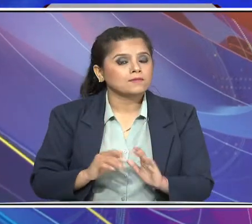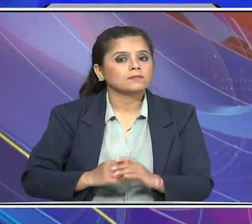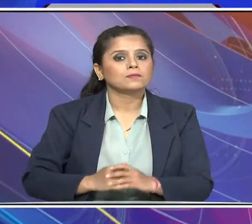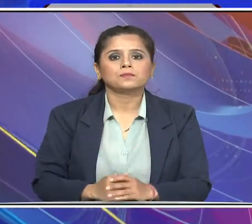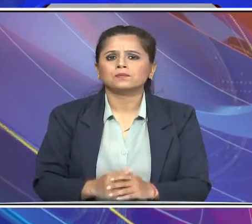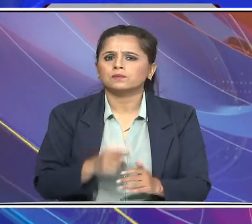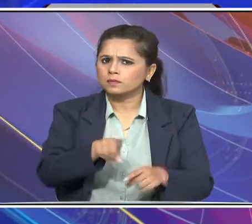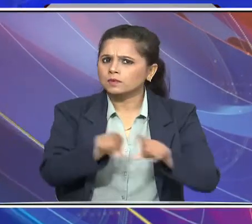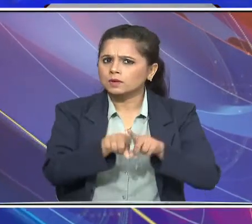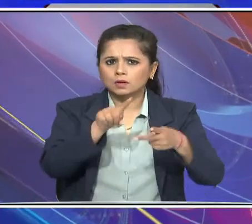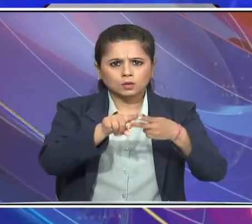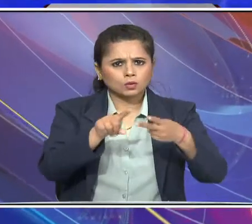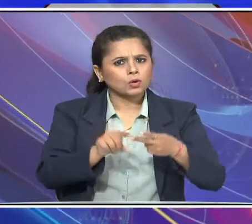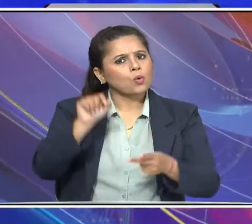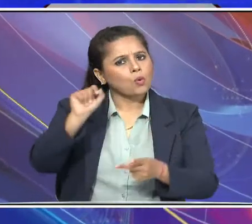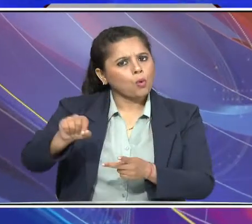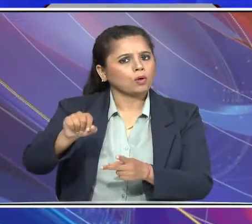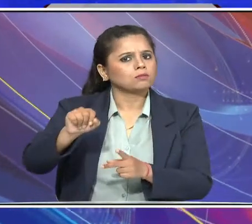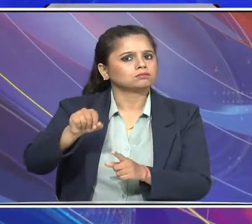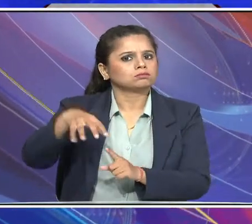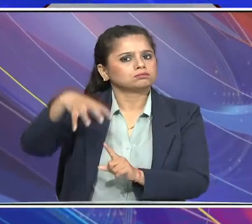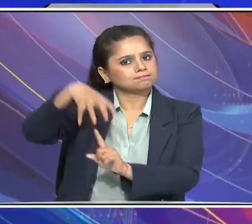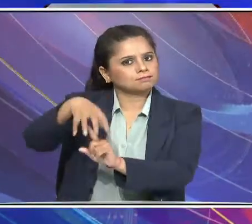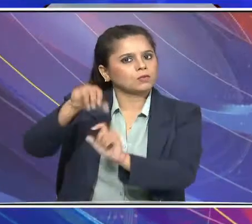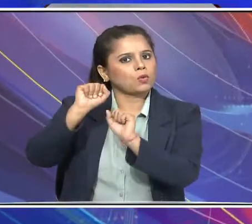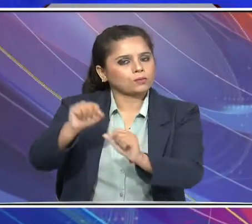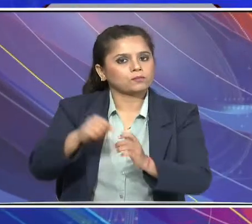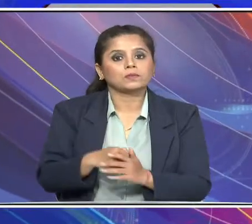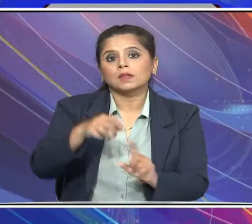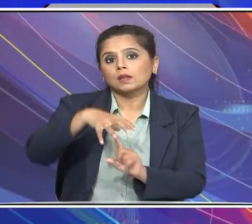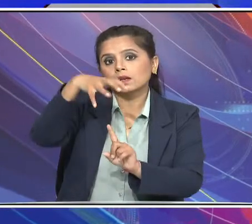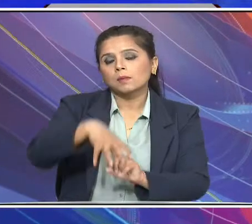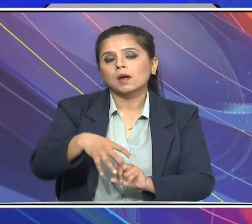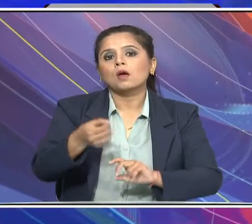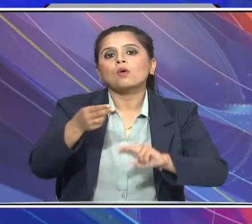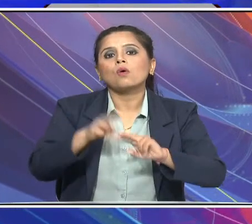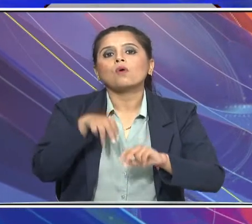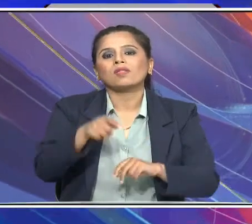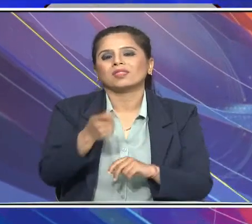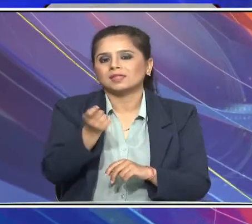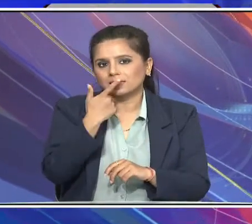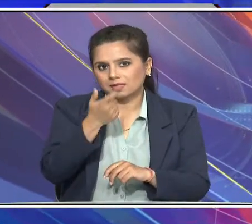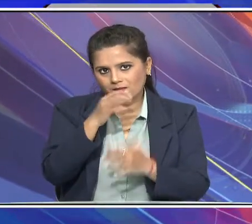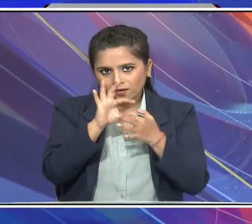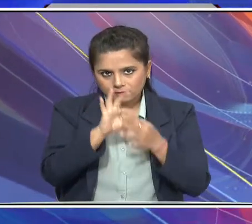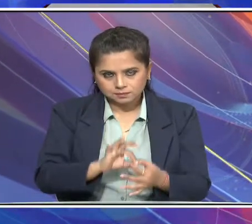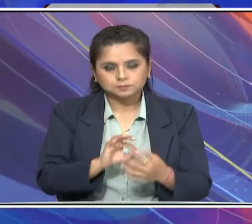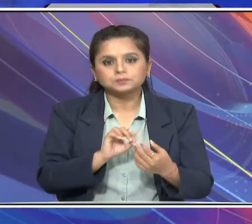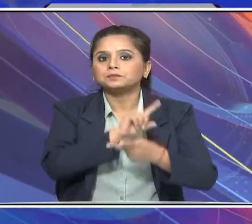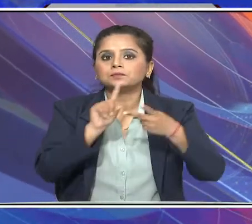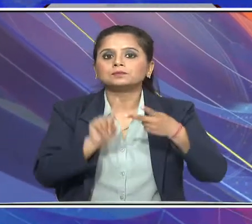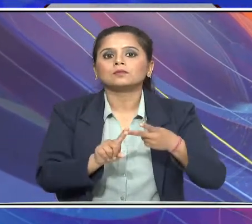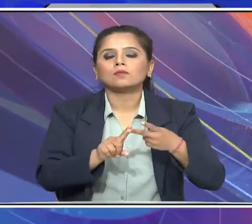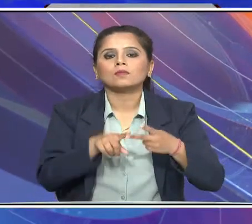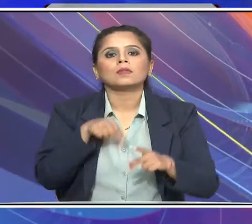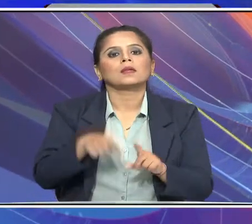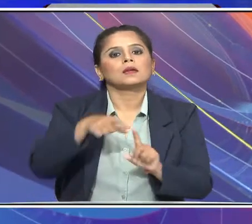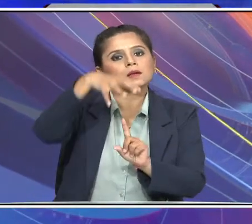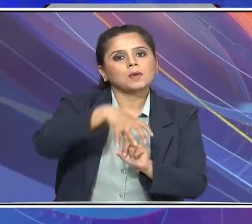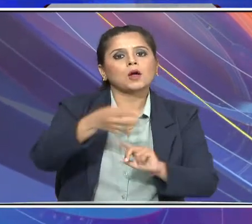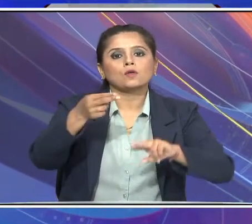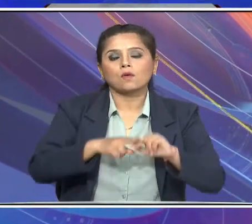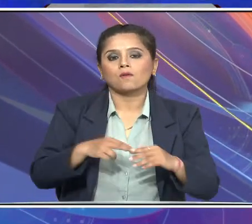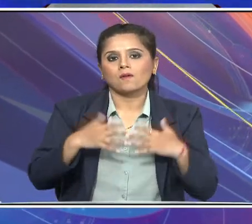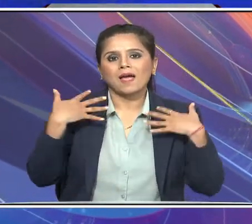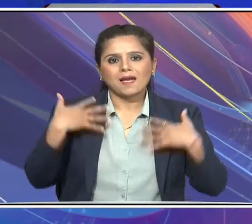उनके ही दोनों विभाग से जुड़े हुए हैं डिपार्मेंट ऑफ फार्मास्यूटिकल से और डिपार्मेंट ऑफ हेल्थ और फैमिली वेलफेयर